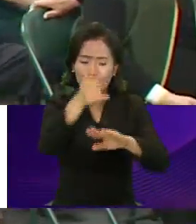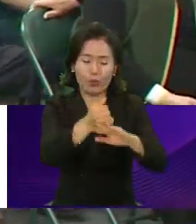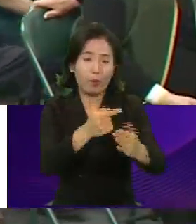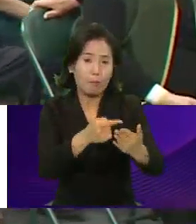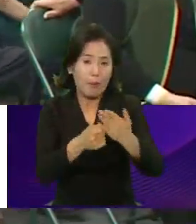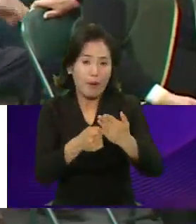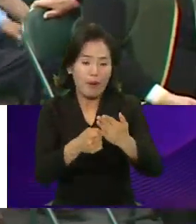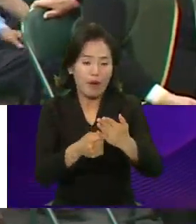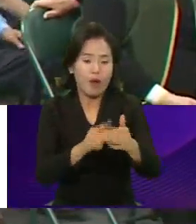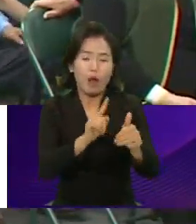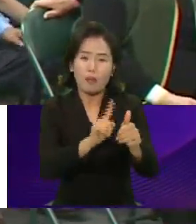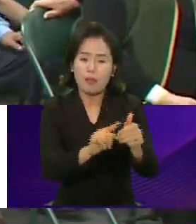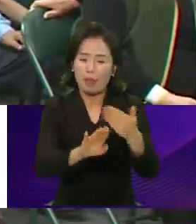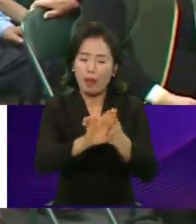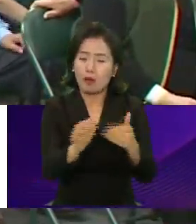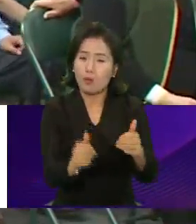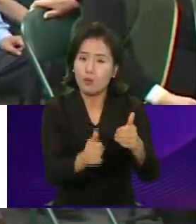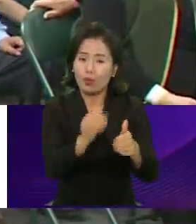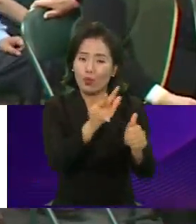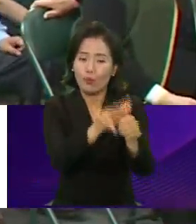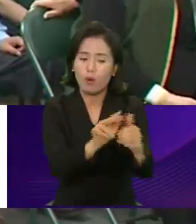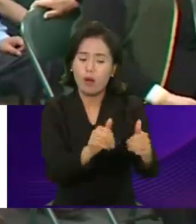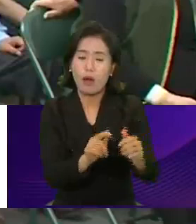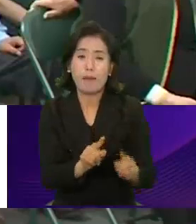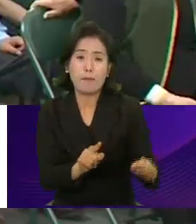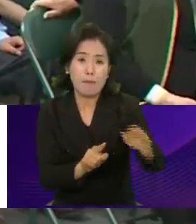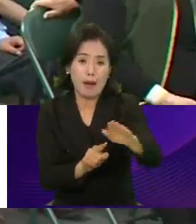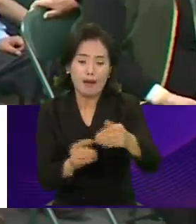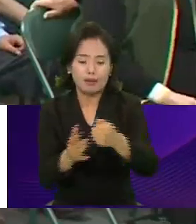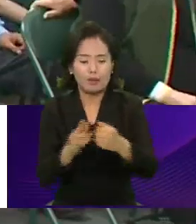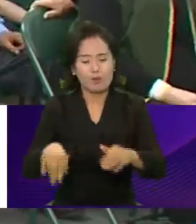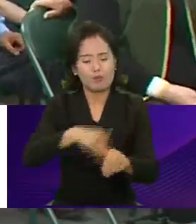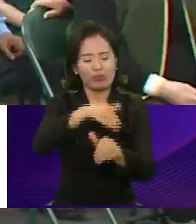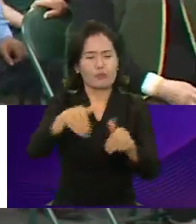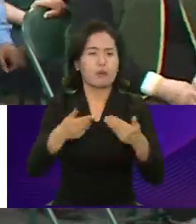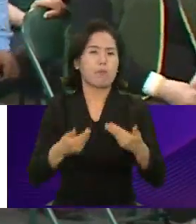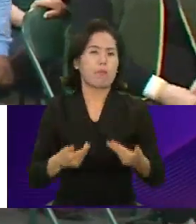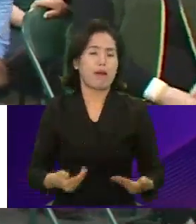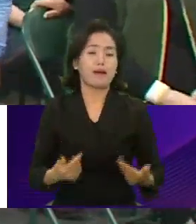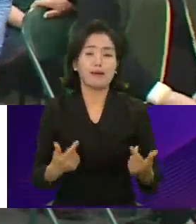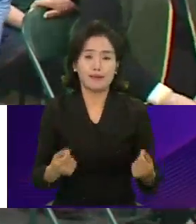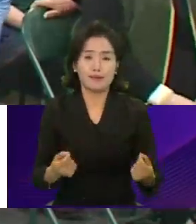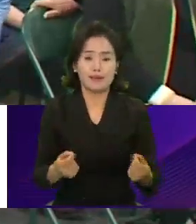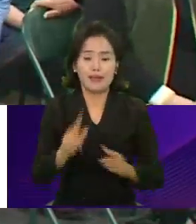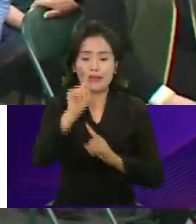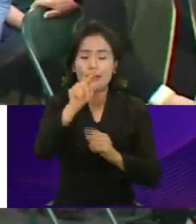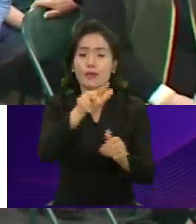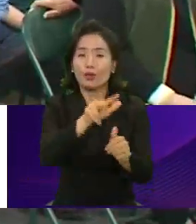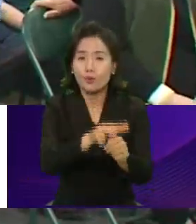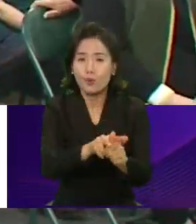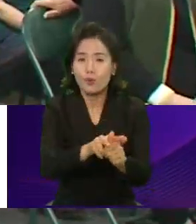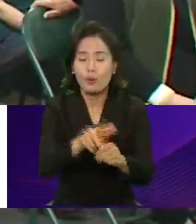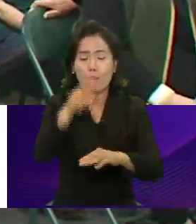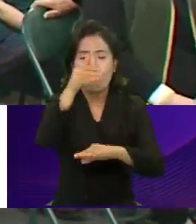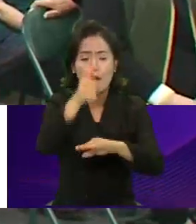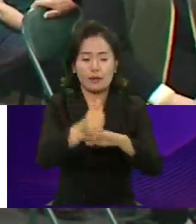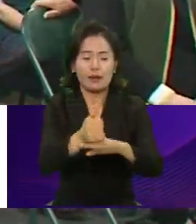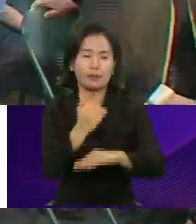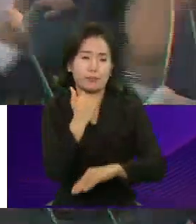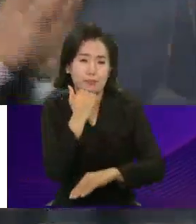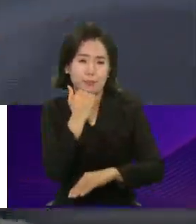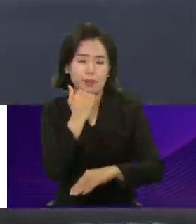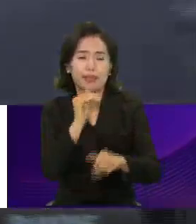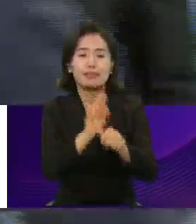출구조사에서 상대 후보가 크게 앞서는 것으로 나타나면서 이곳 분위기는 무겁게 가라앉았습니다. 이낙연 후보는 끝까지 결과를